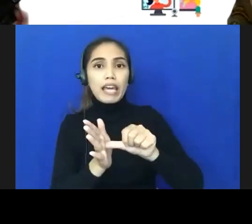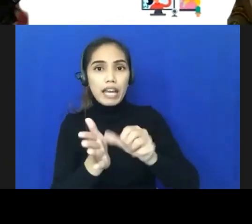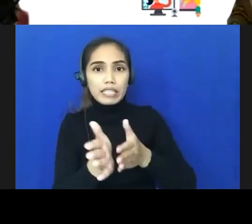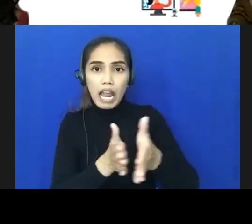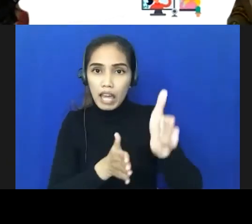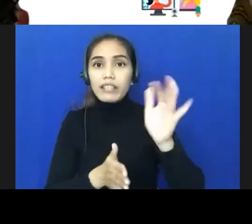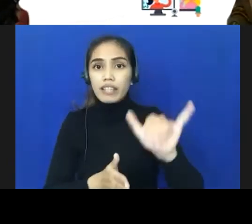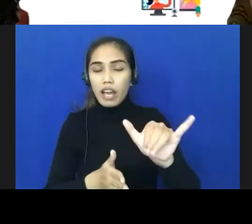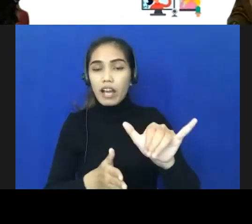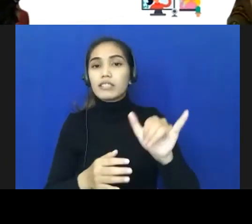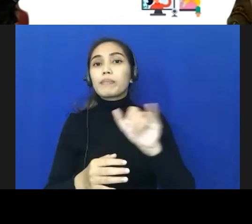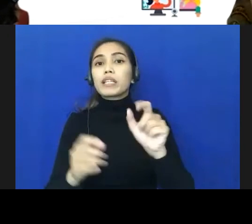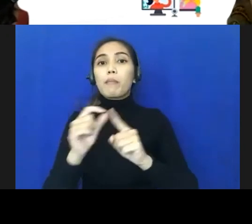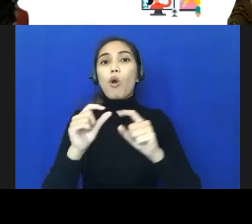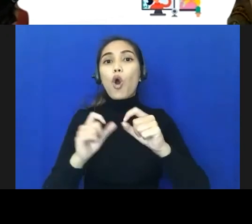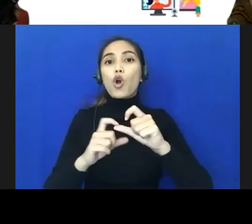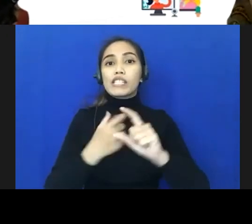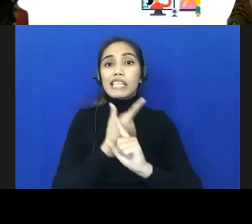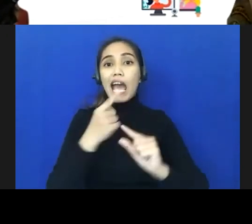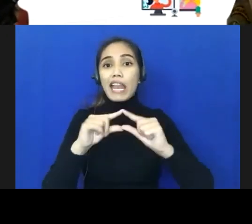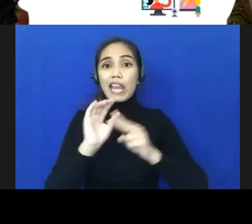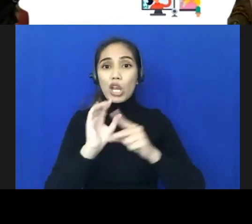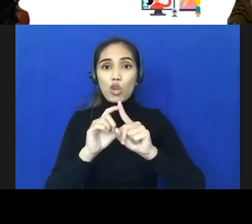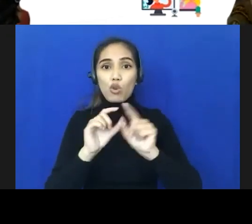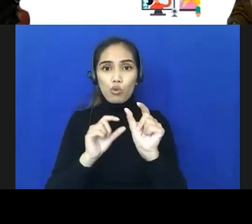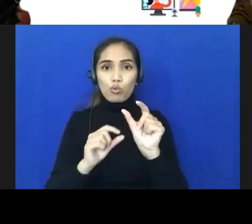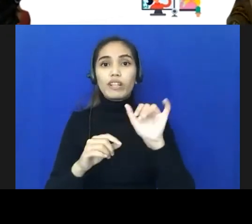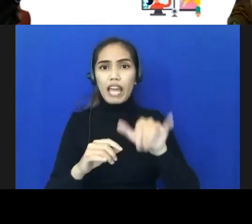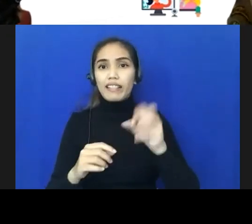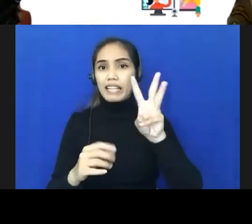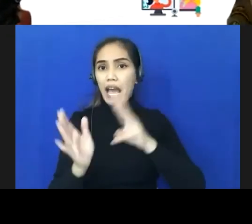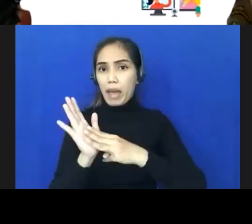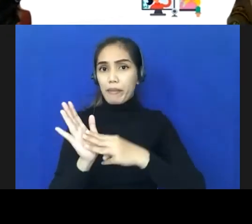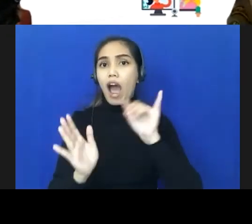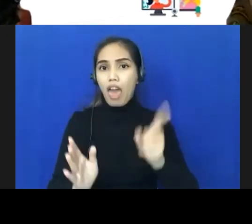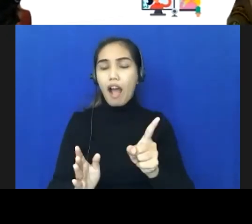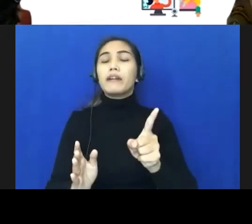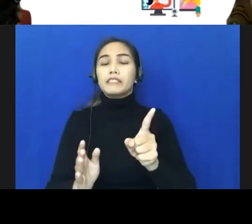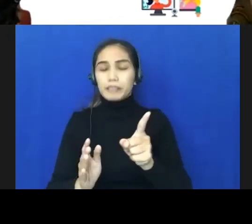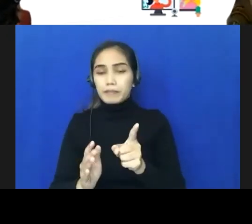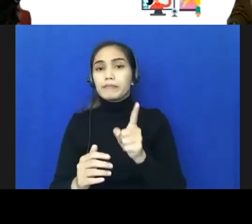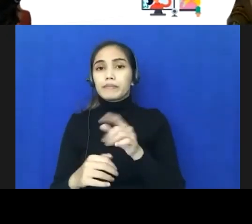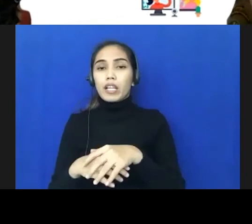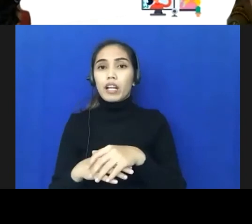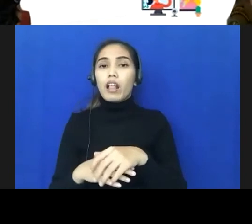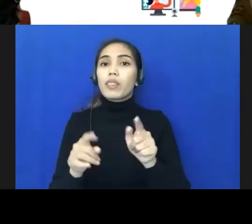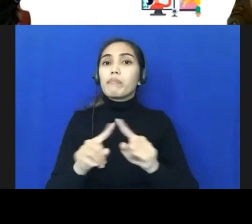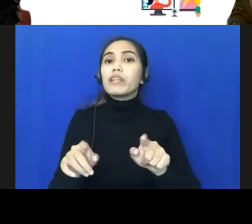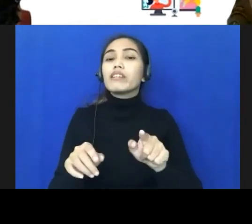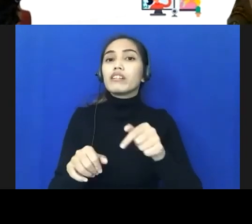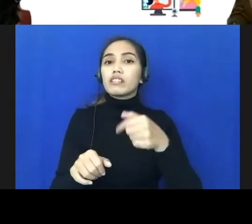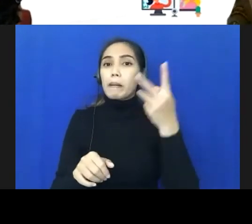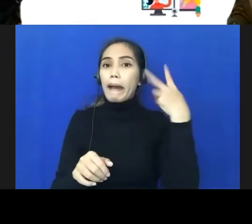seperti di Posyandu, jelas dengan protokol kesehatan yang ketat ya, tetap dilakukan ini. Hanya ketika